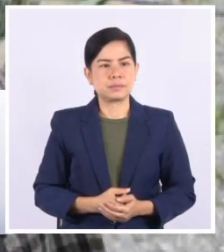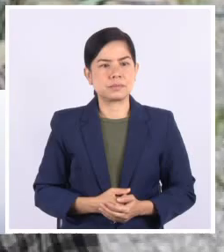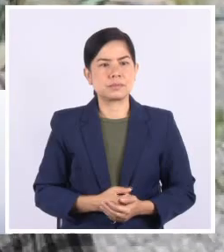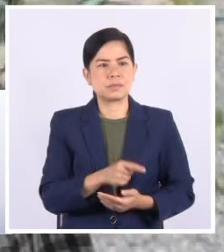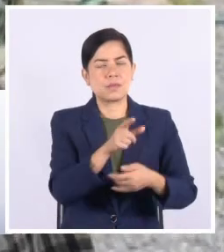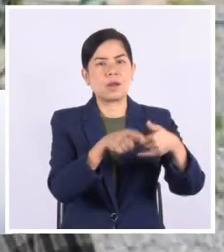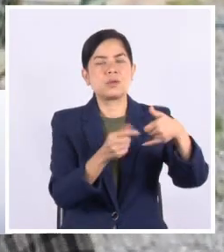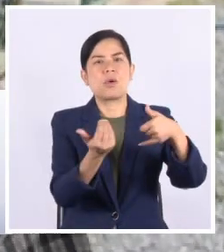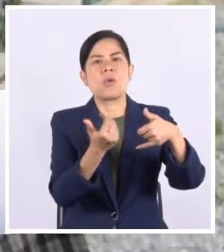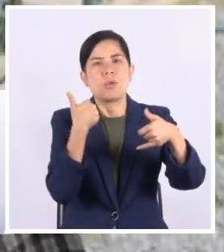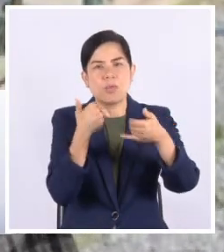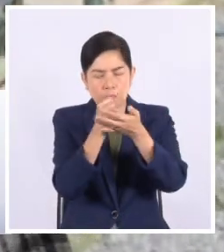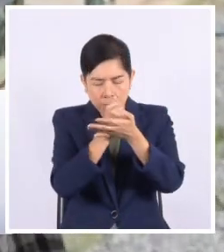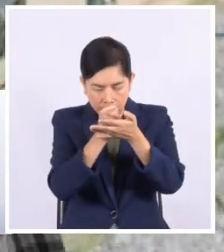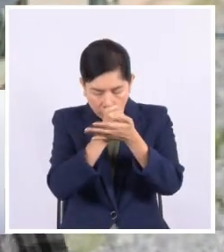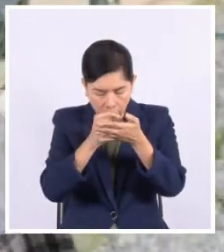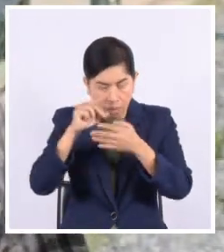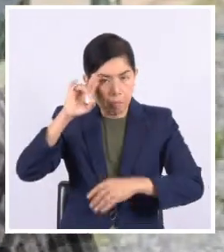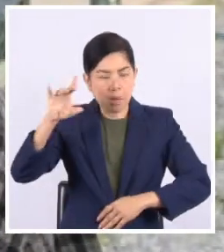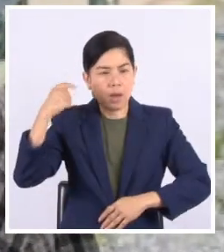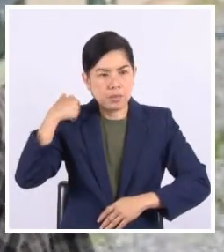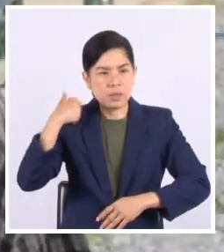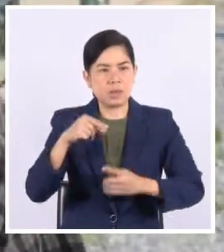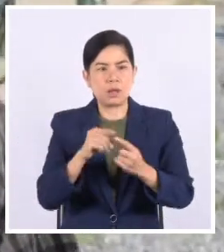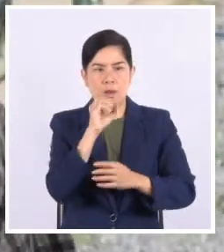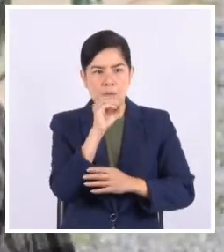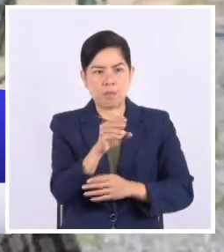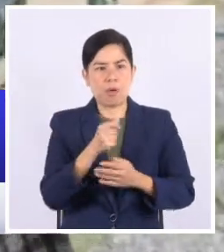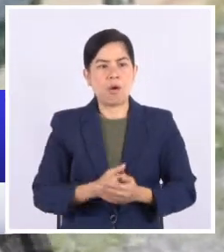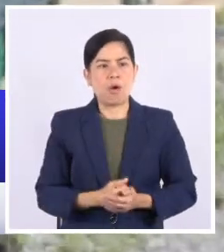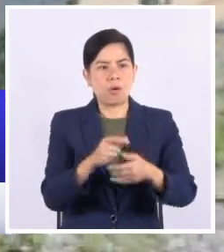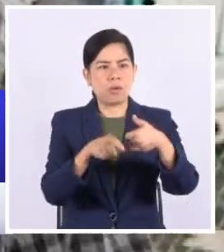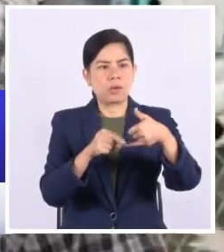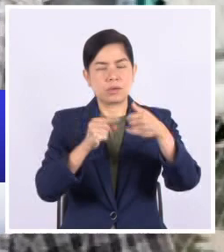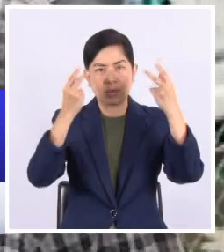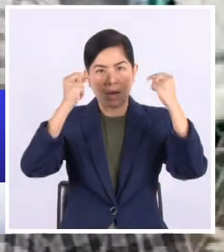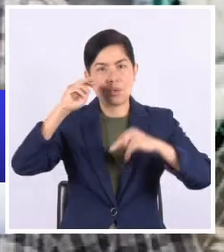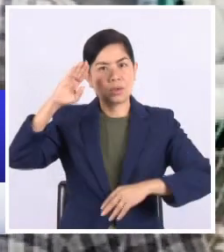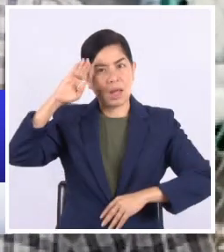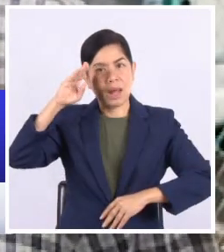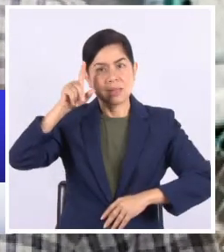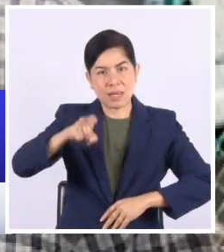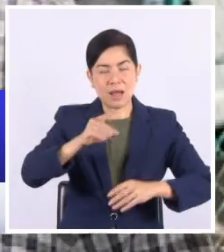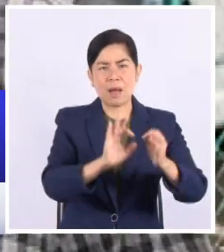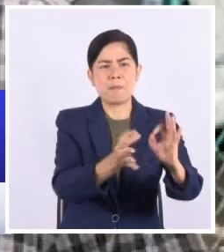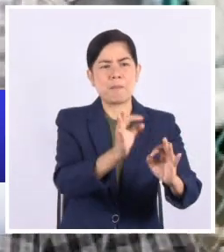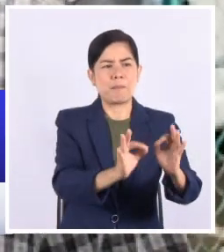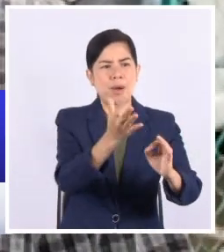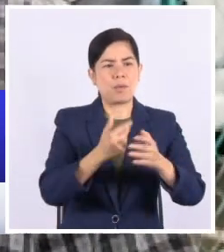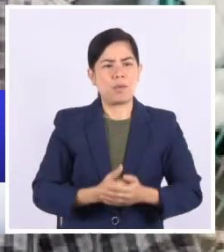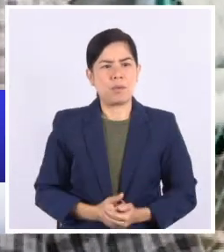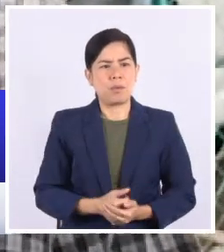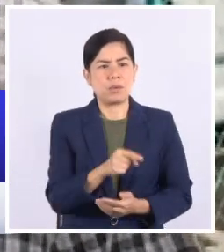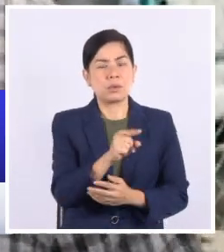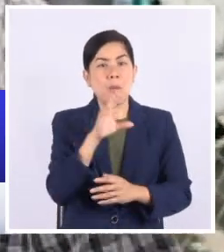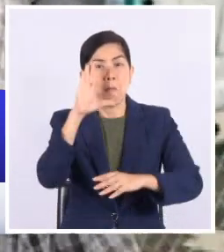หลอนมันบอกว่าอะไรอะใครสั่งให้มันเผามันรู้มันบอก ว่าประยุทธ์สั่งให้เผา เออบอกประยุทธ์สั่งให้เผาเวลาตอนคืนหนาวเวลาเขาดีจัดเขาจะไม่นอน